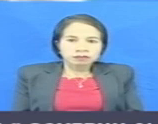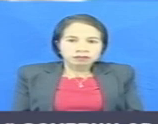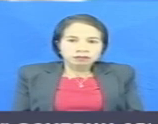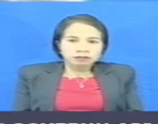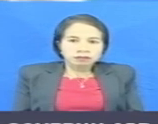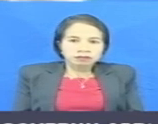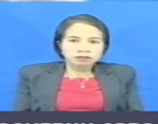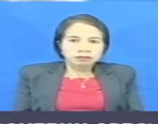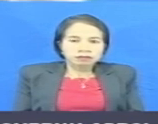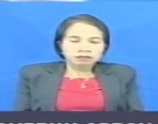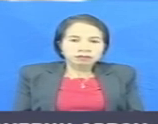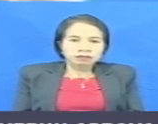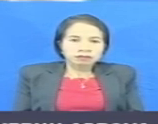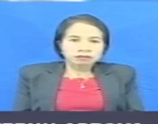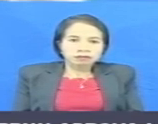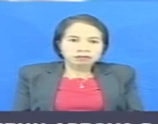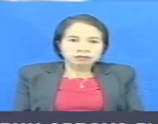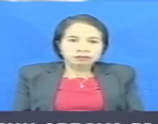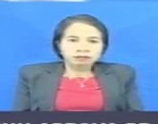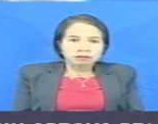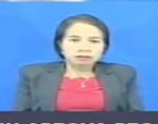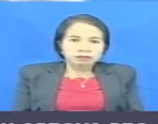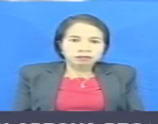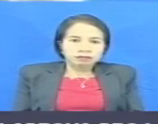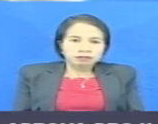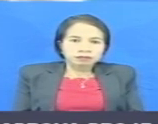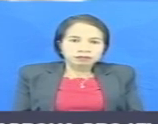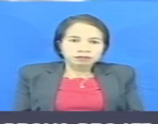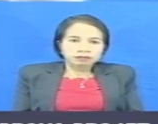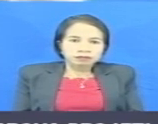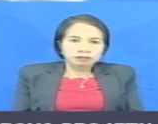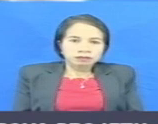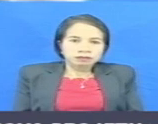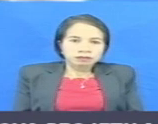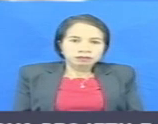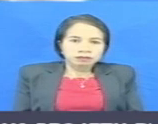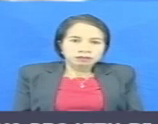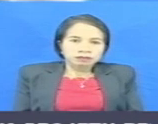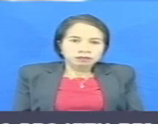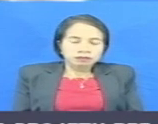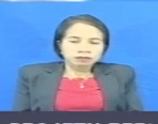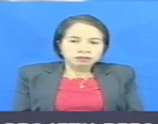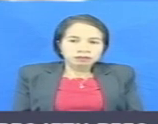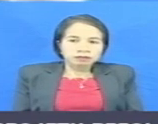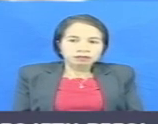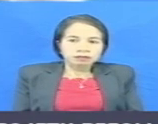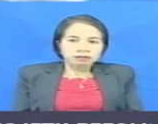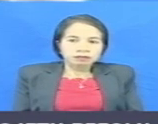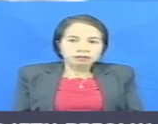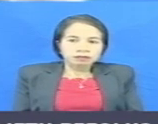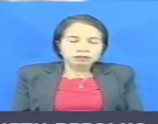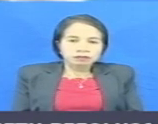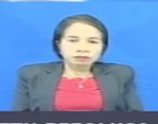30 grau Celsius. Enquanto ia Londres mos aban ho kondisau tempo kalohan taka, honya temperatura minimum 1, temperatura maksimum